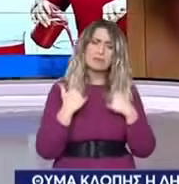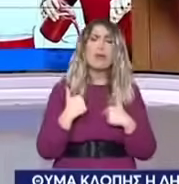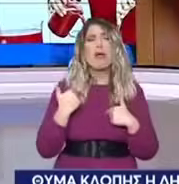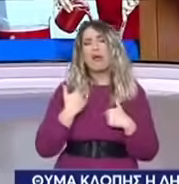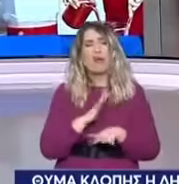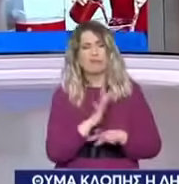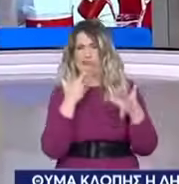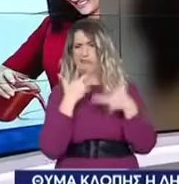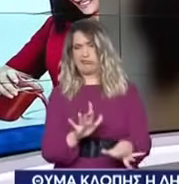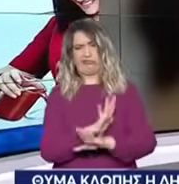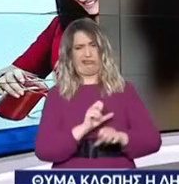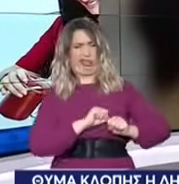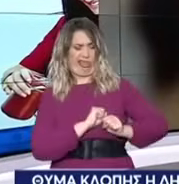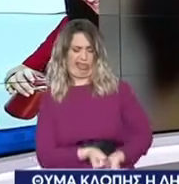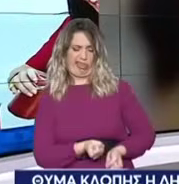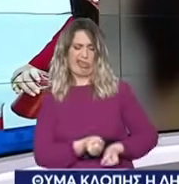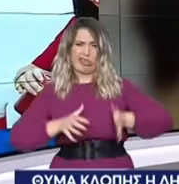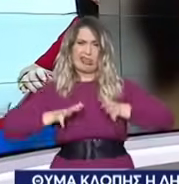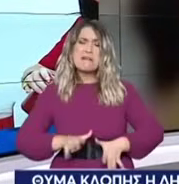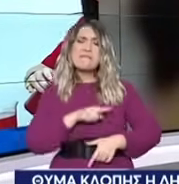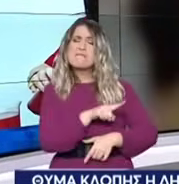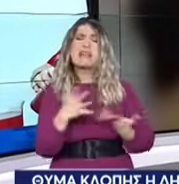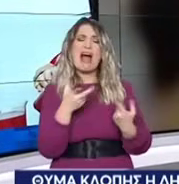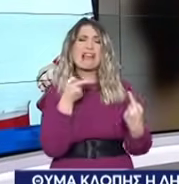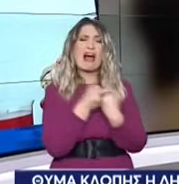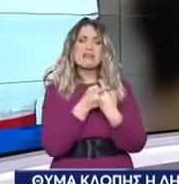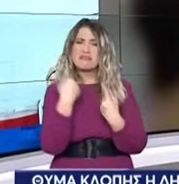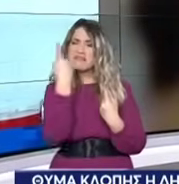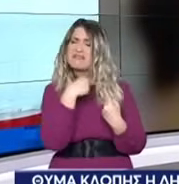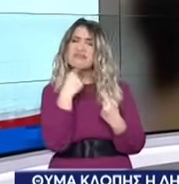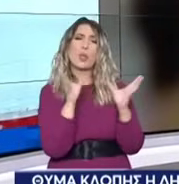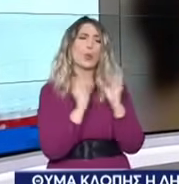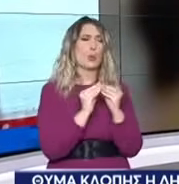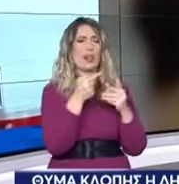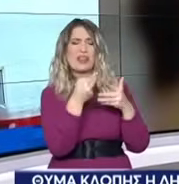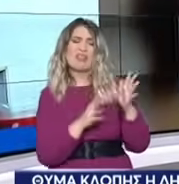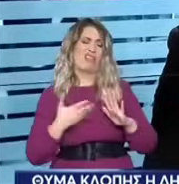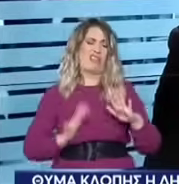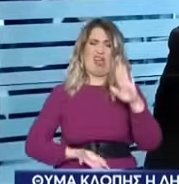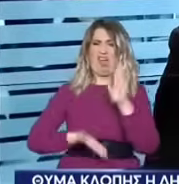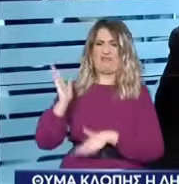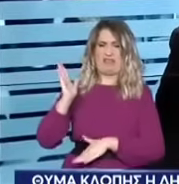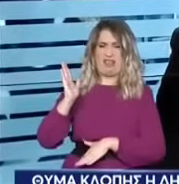εξωτερικό δυσαρεστημένος με κάποια προσωπικής φύσης ζητήματα. Ναι, τώρα, για να ακούσουμε